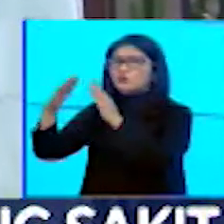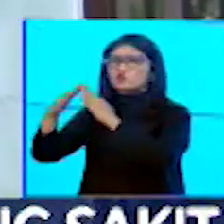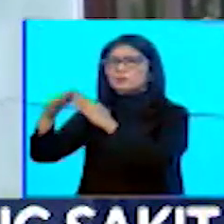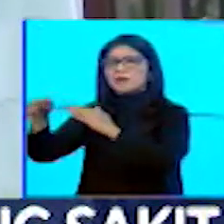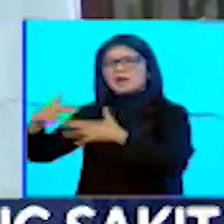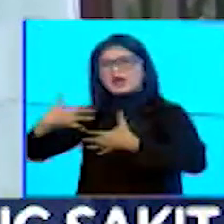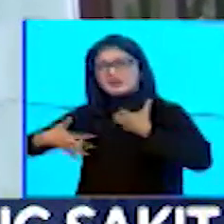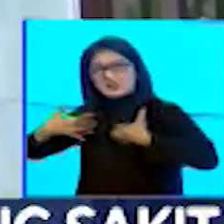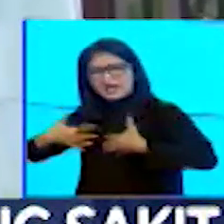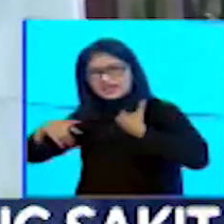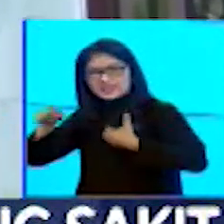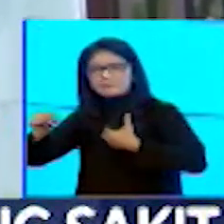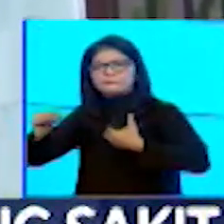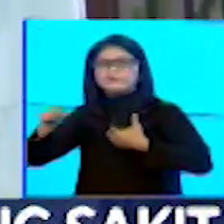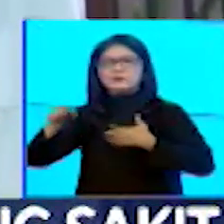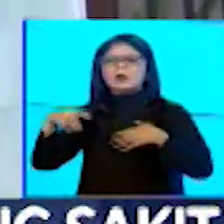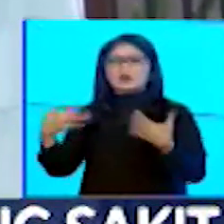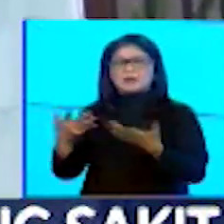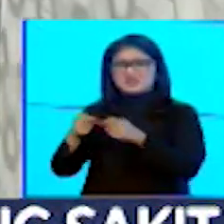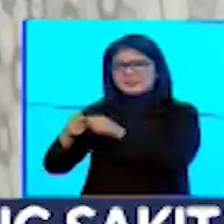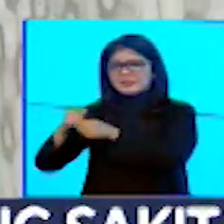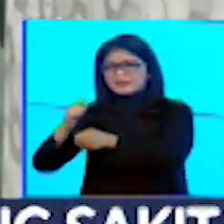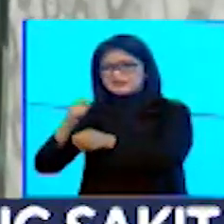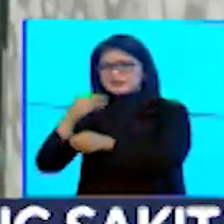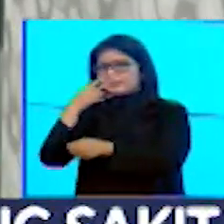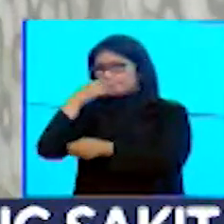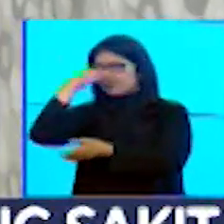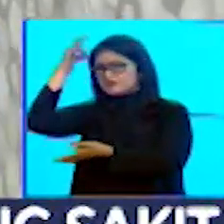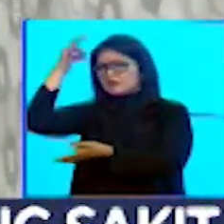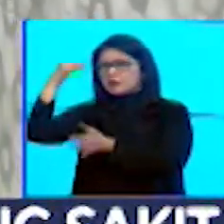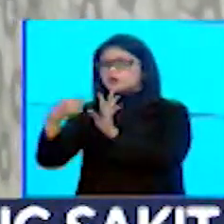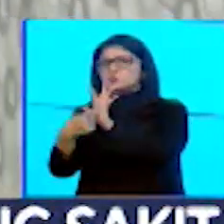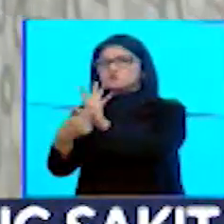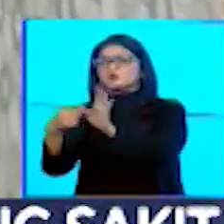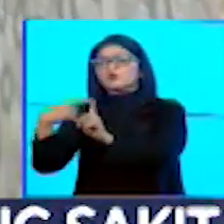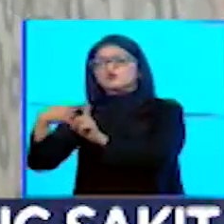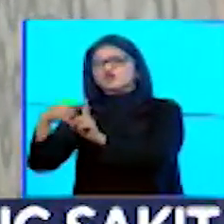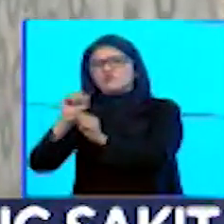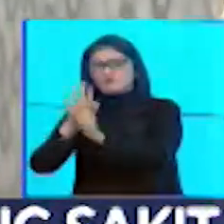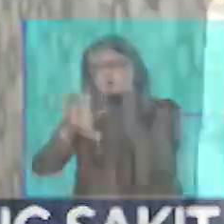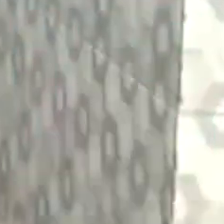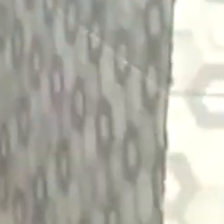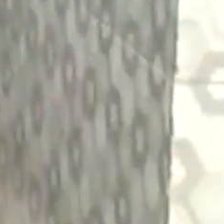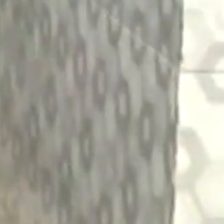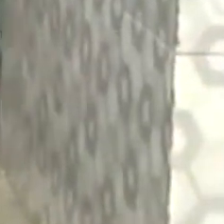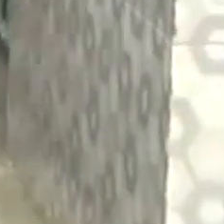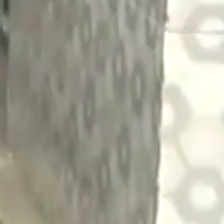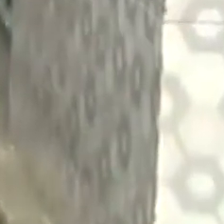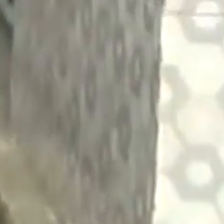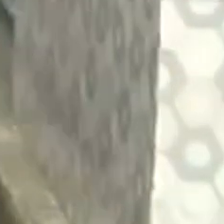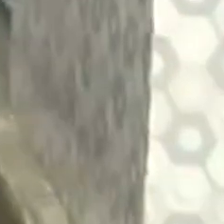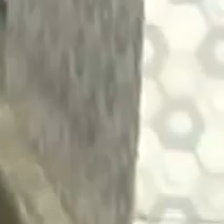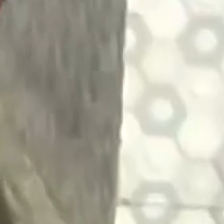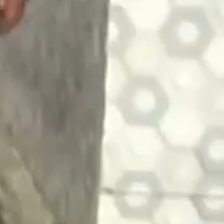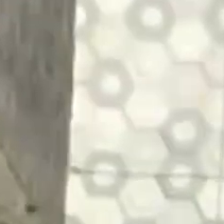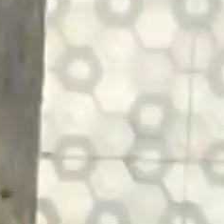tes PCR. Hasil tes menunjukkan positif COVID-19. Karena warga yang positif COVID-19 aktif